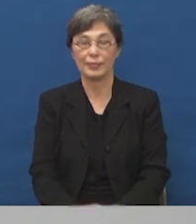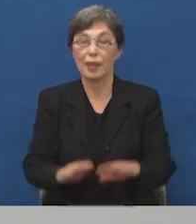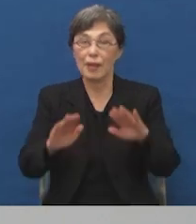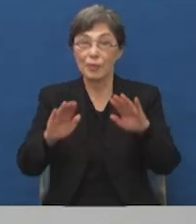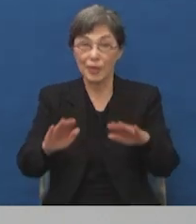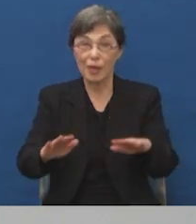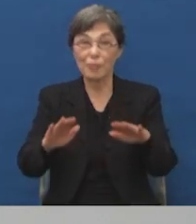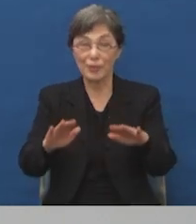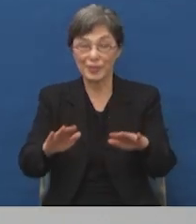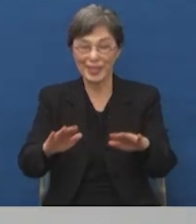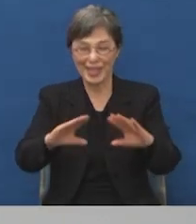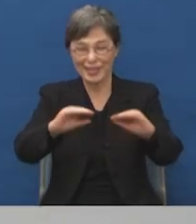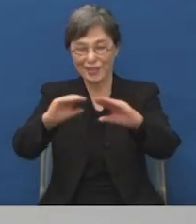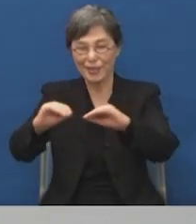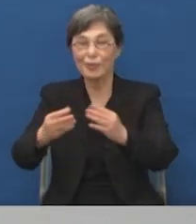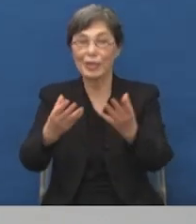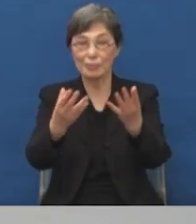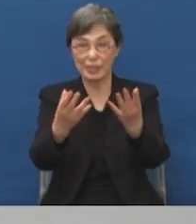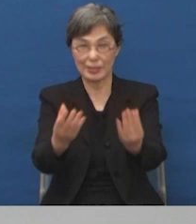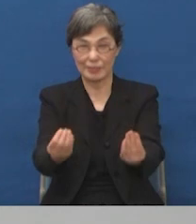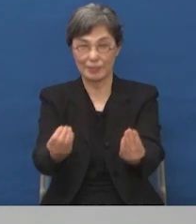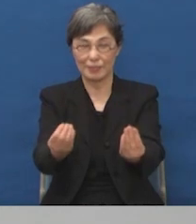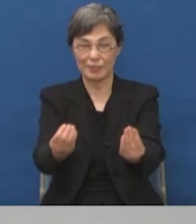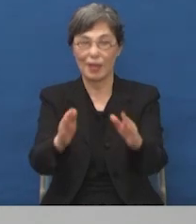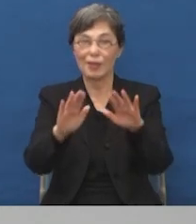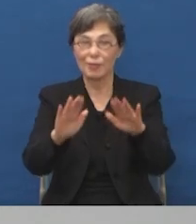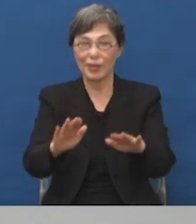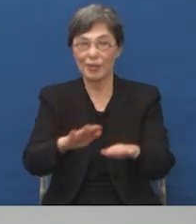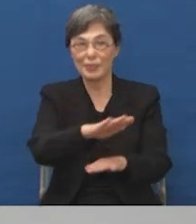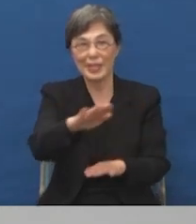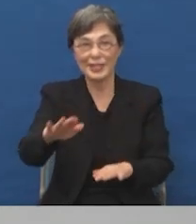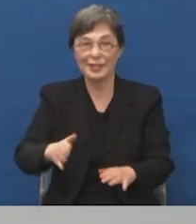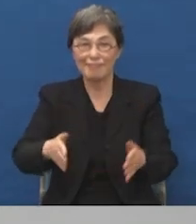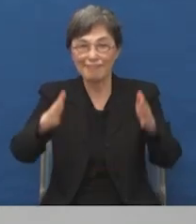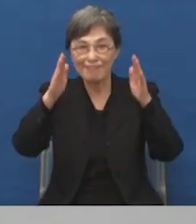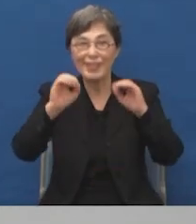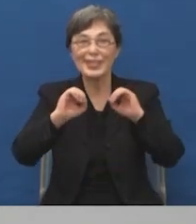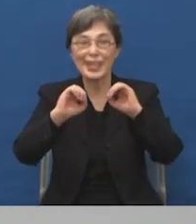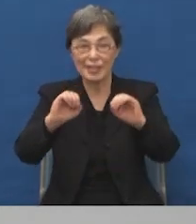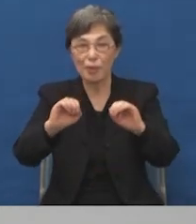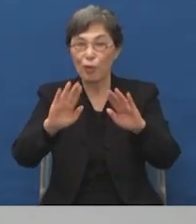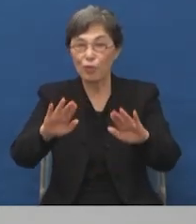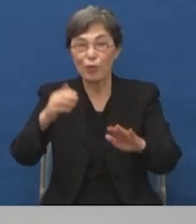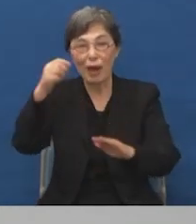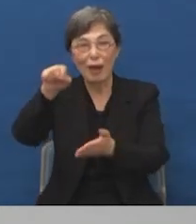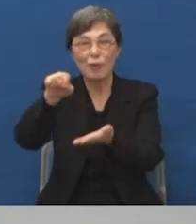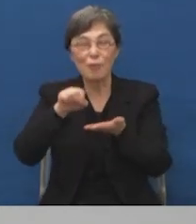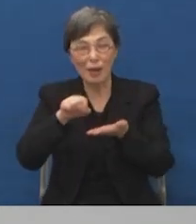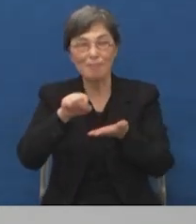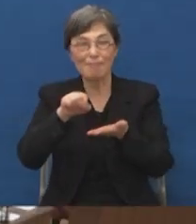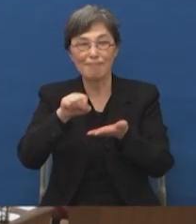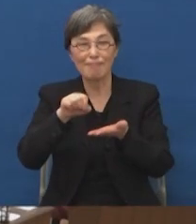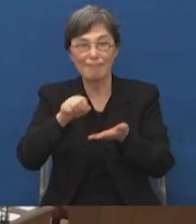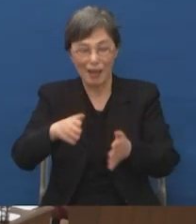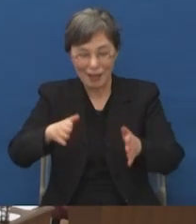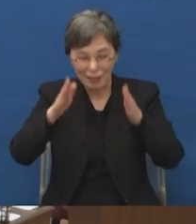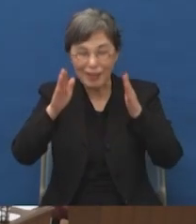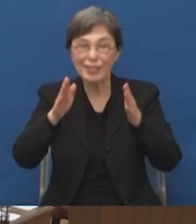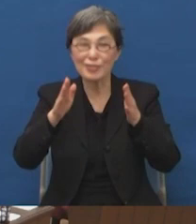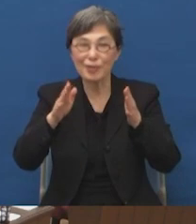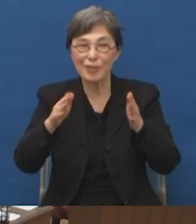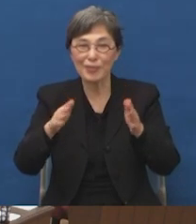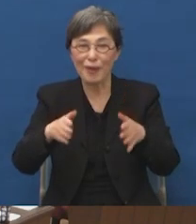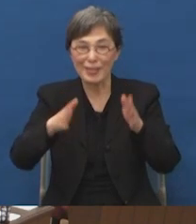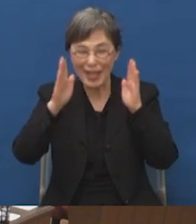これをもって討論を終結いたします。これより評決を取ります。本案は原案のとおり可決することに賛